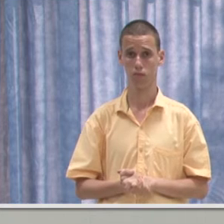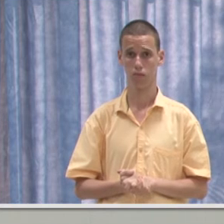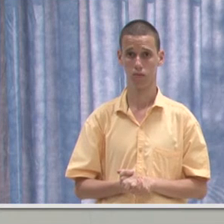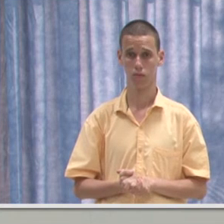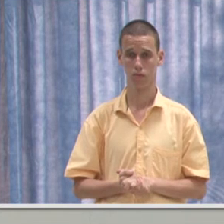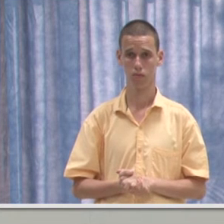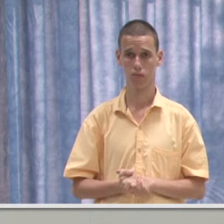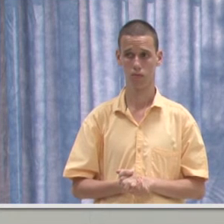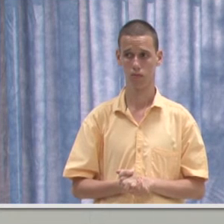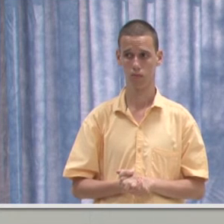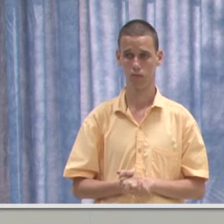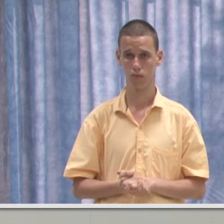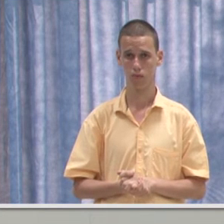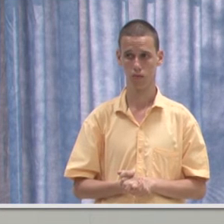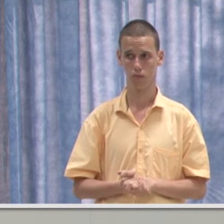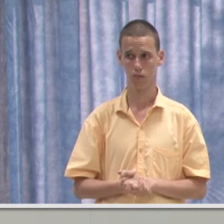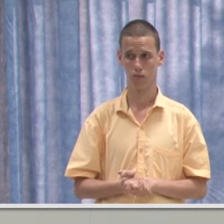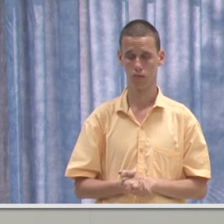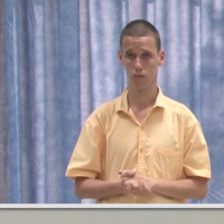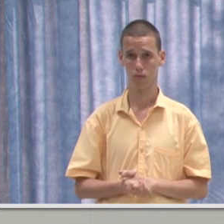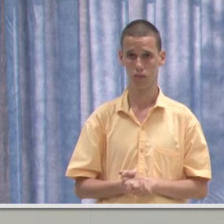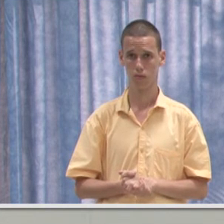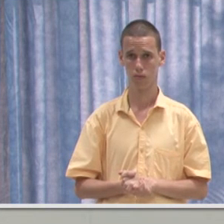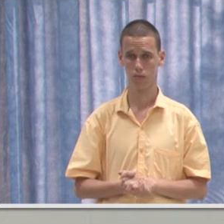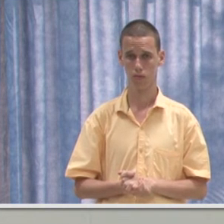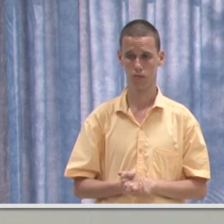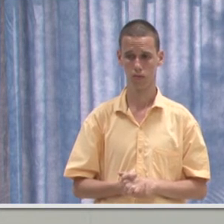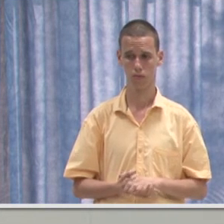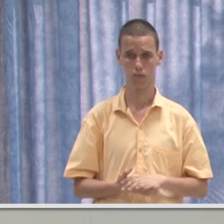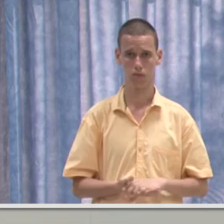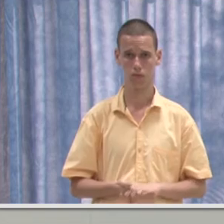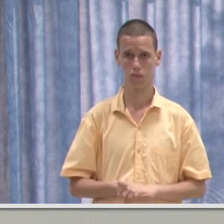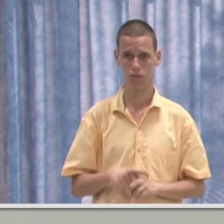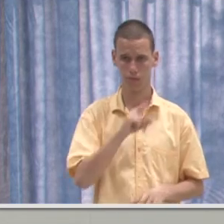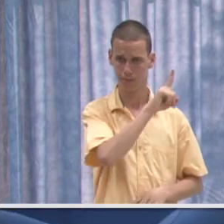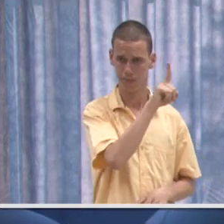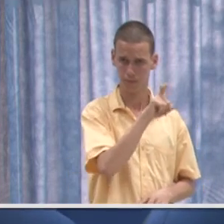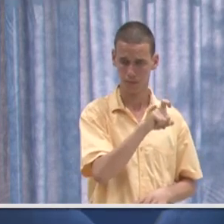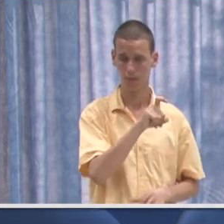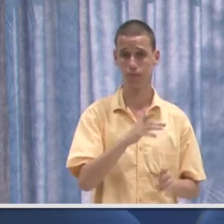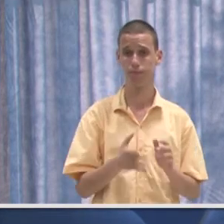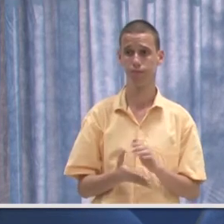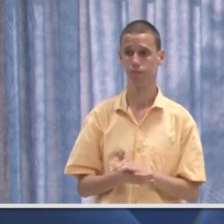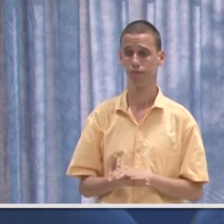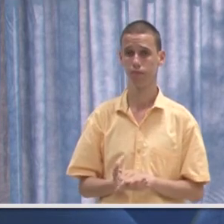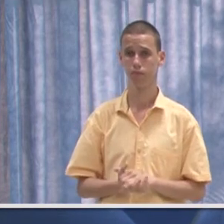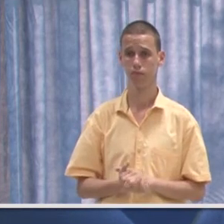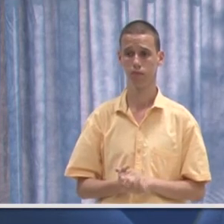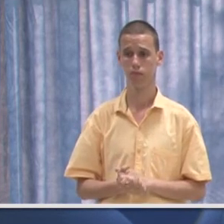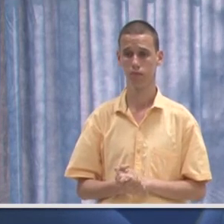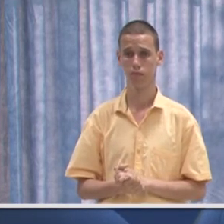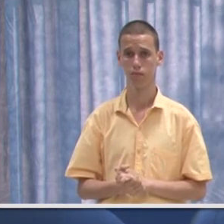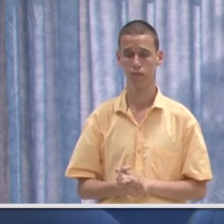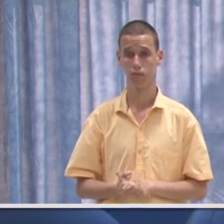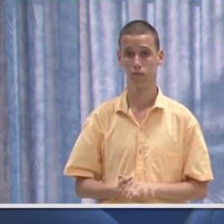N'a pas une question, Claude Clive? Dernière question de mon côté, docteur. Peut-être plus pour Healthcare Agency. Avant COVID et dans l'état COVID,